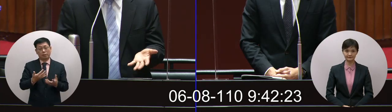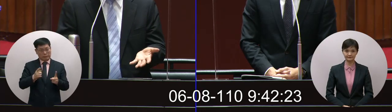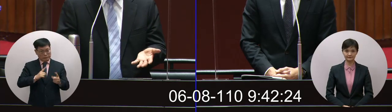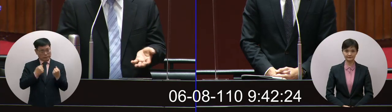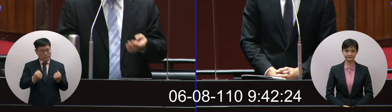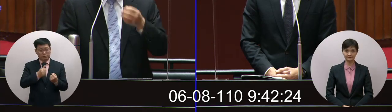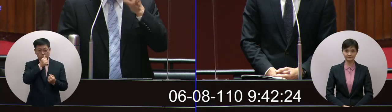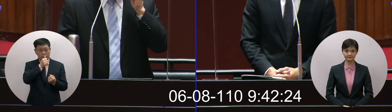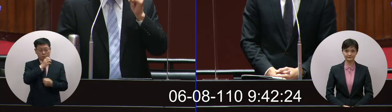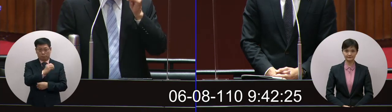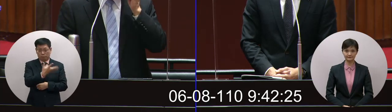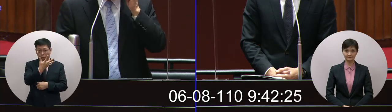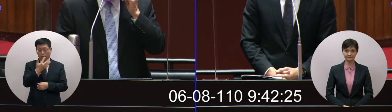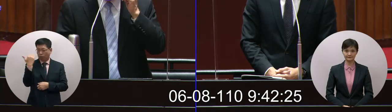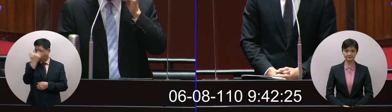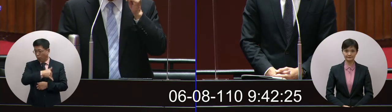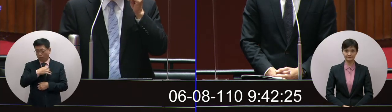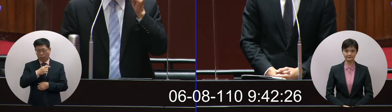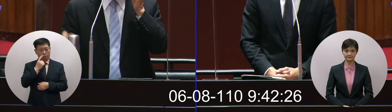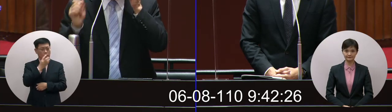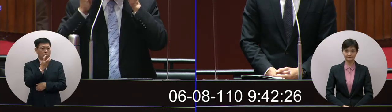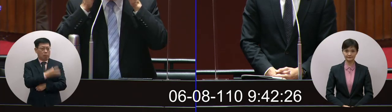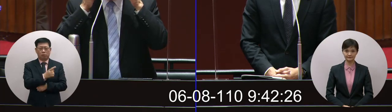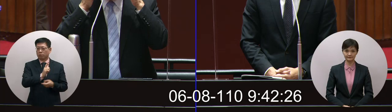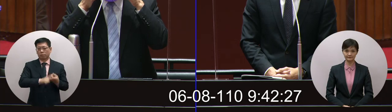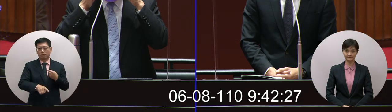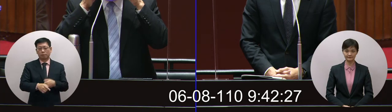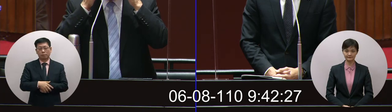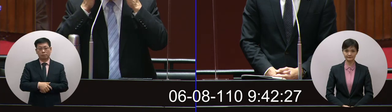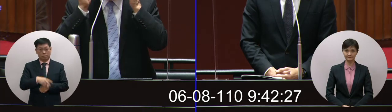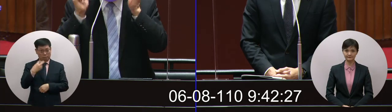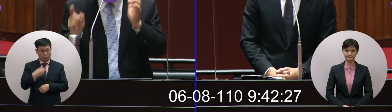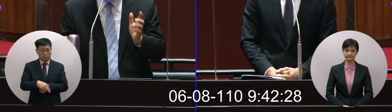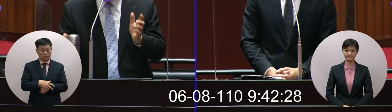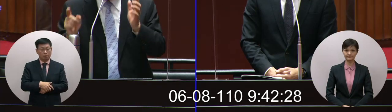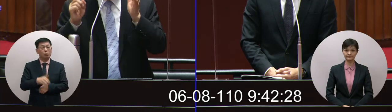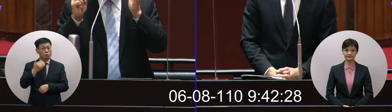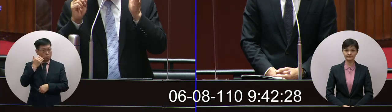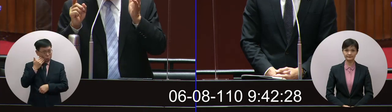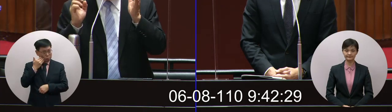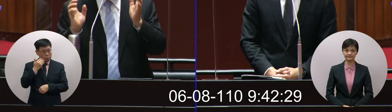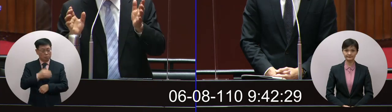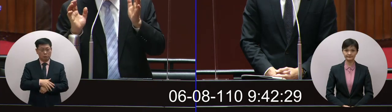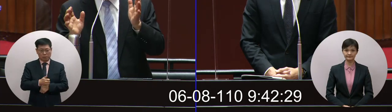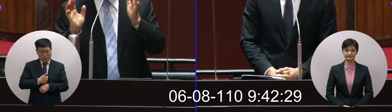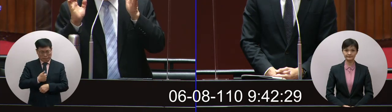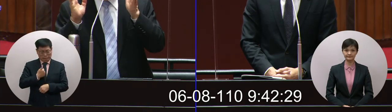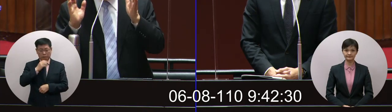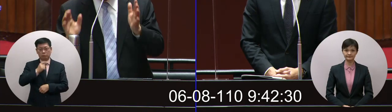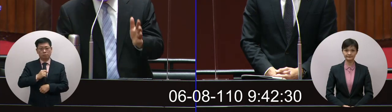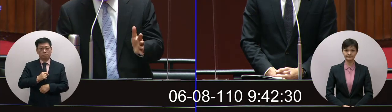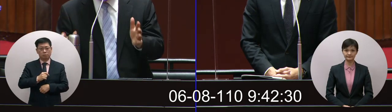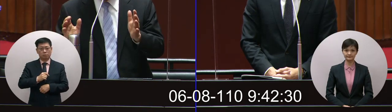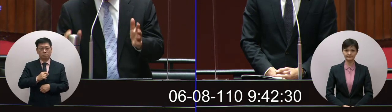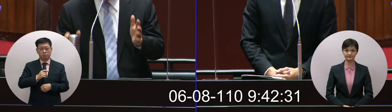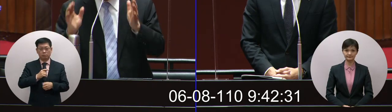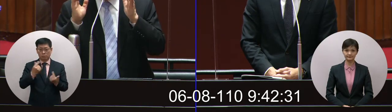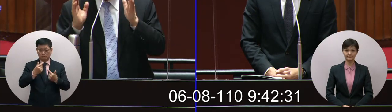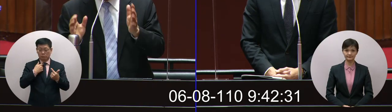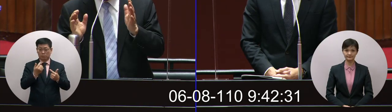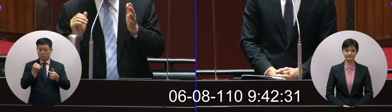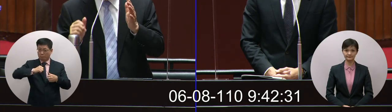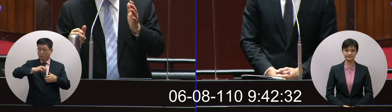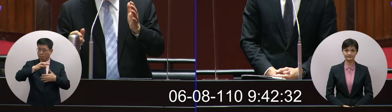伫网咖。啊！你个来个歧视，不应该。但如果若有相关的违